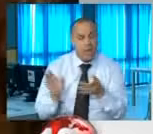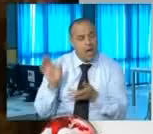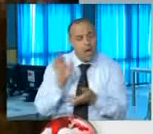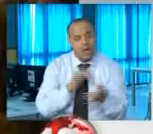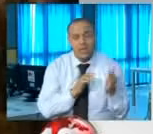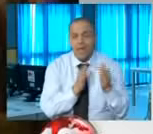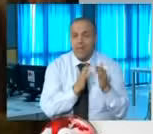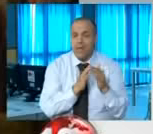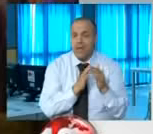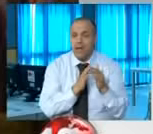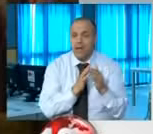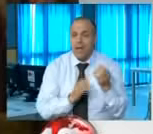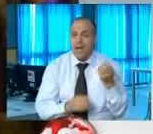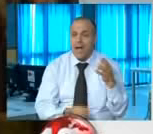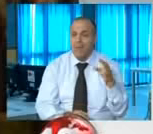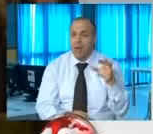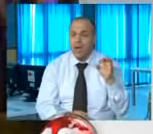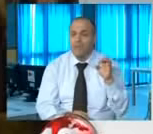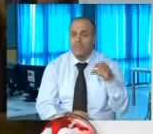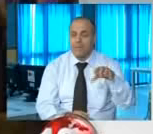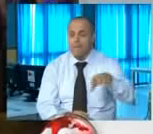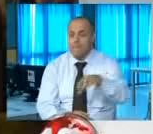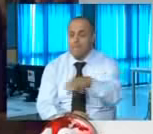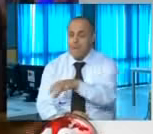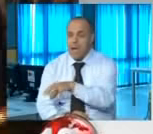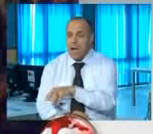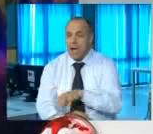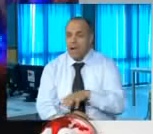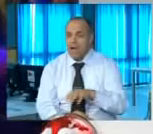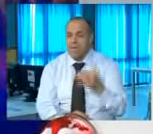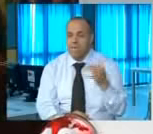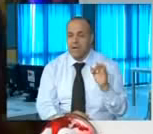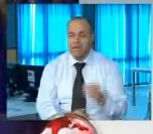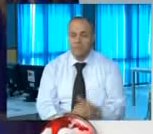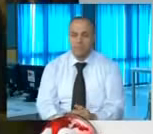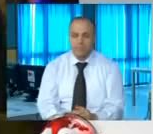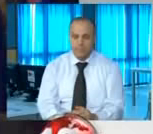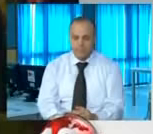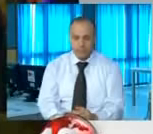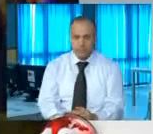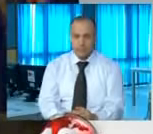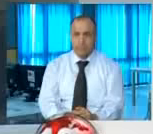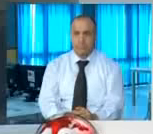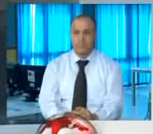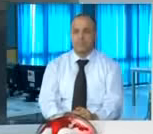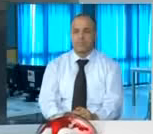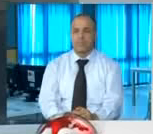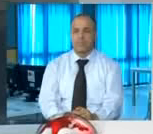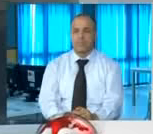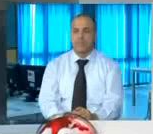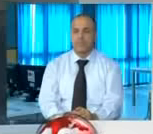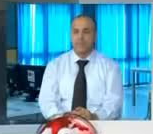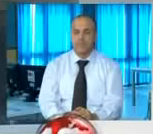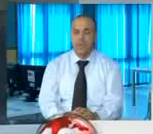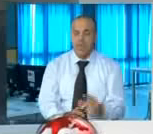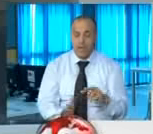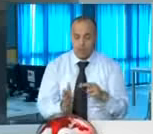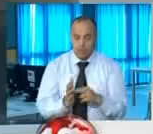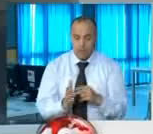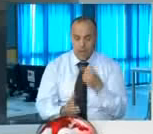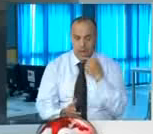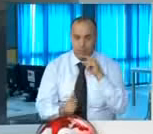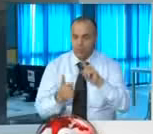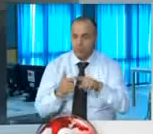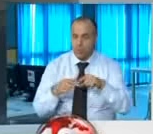في 450 مركزا بأنحاء مختلفة من فرنسا. وفي الشأن السوري أعلن